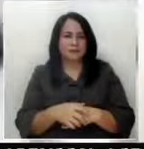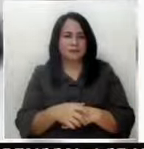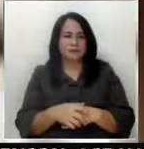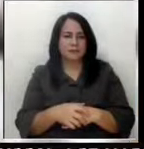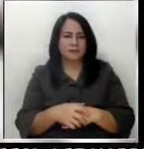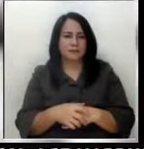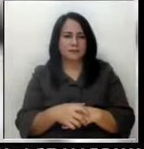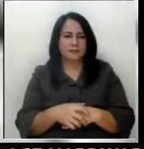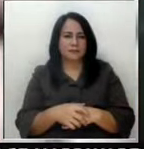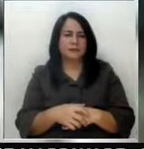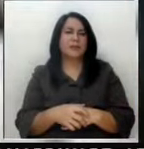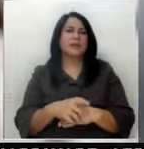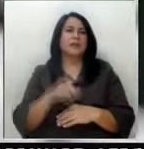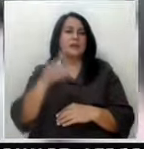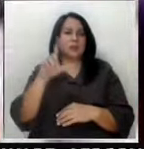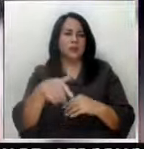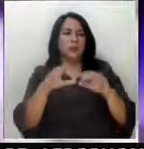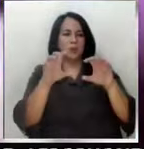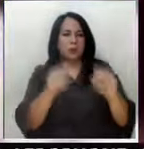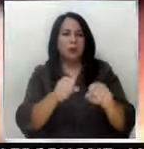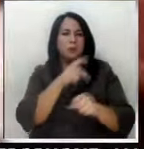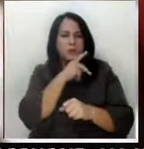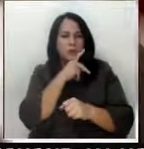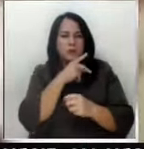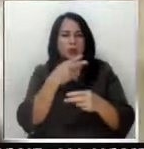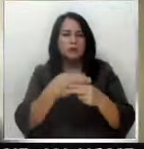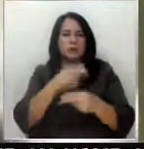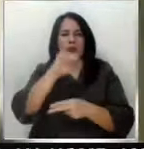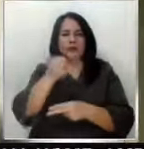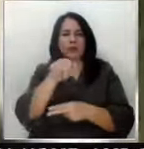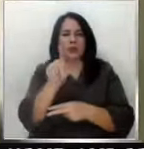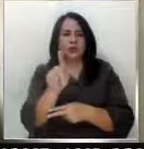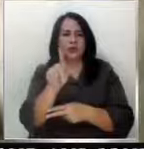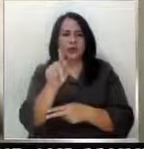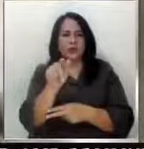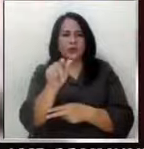Sa huli, inaresto ang suspect na si Jake Villamor.